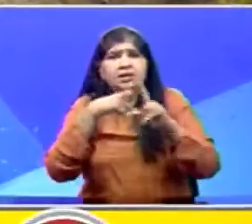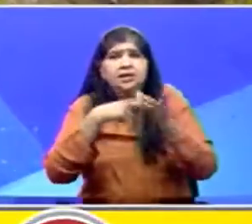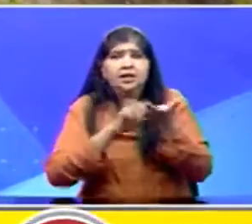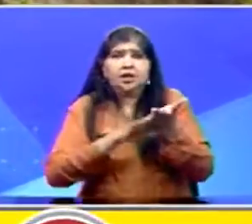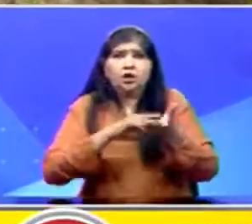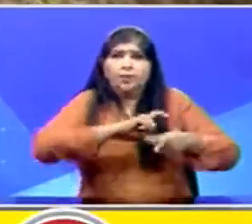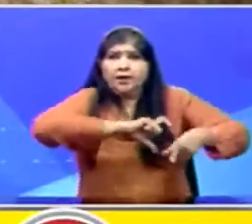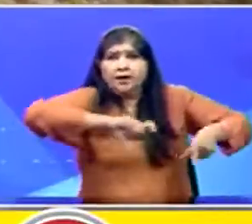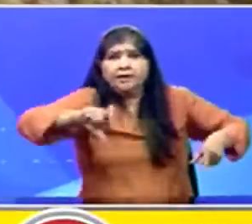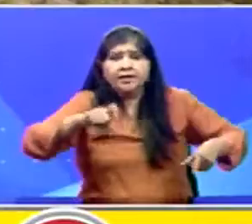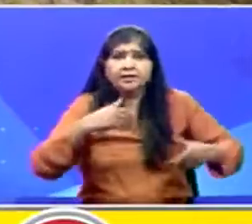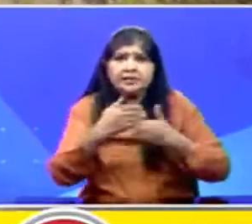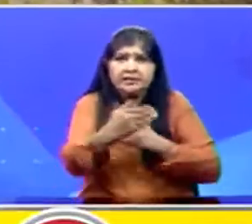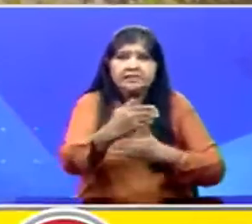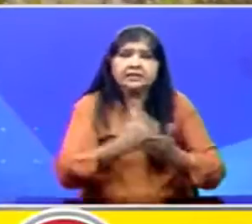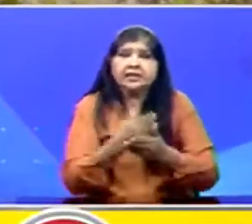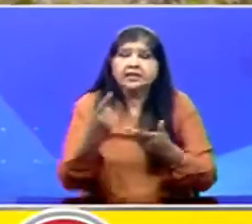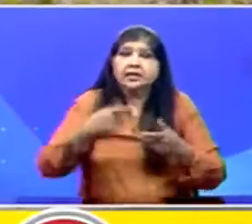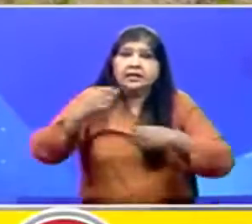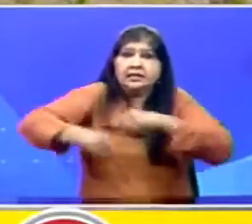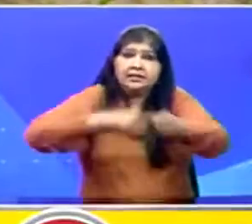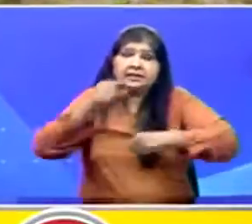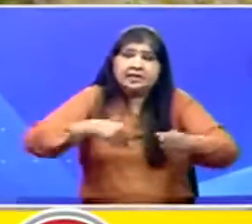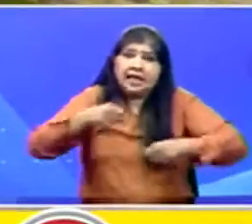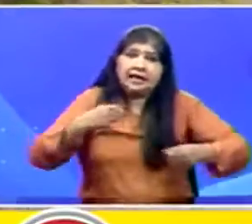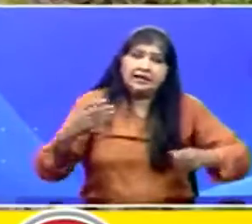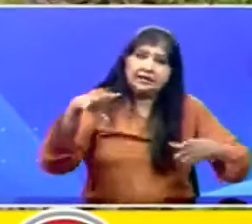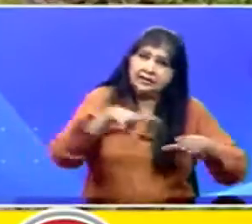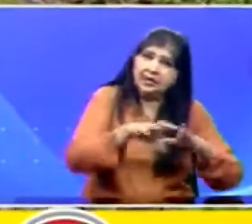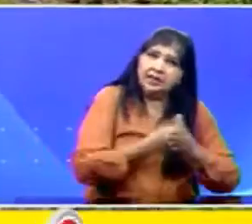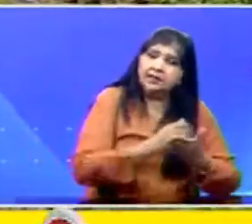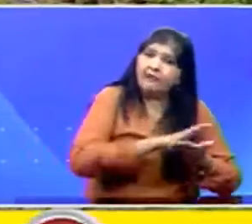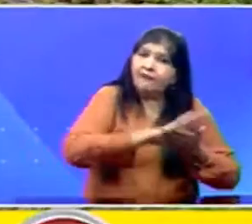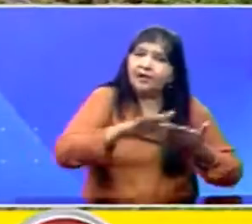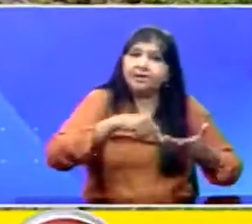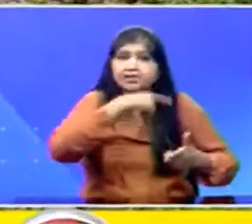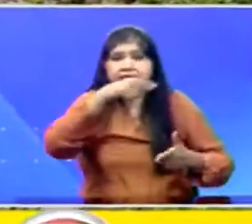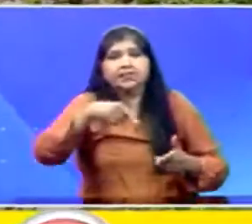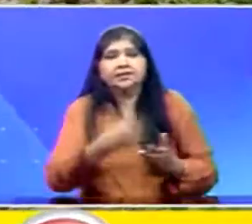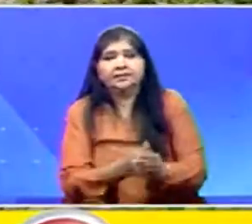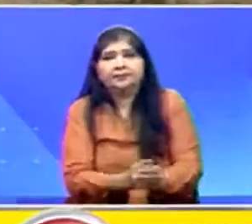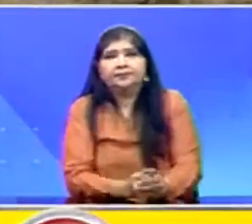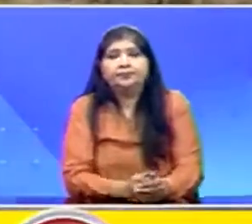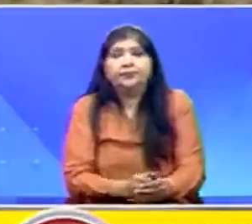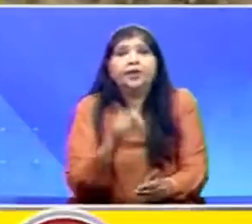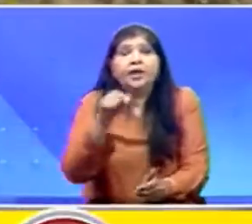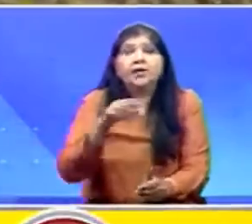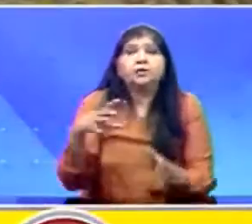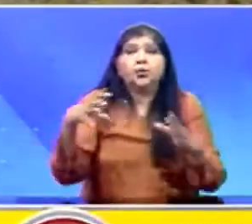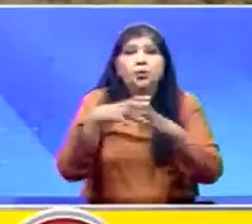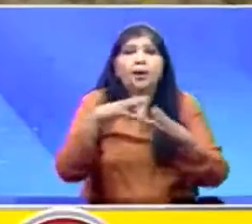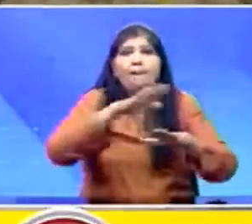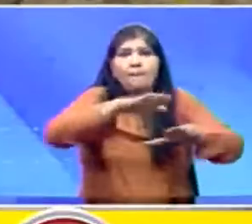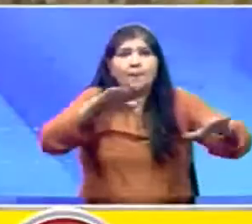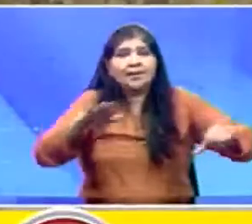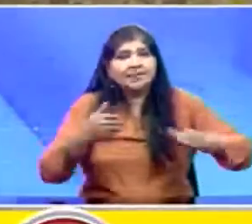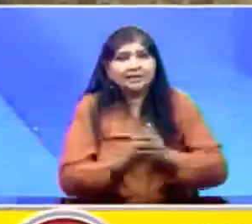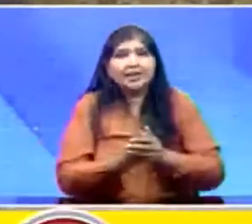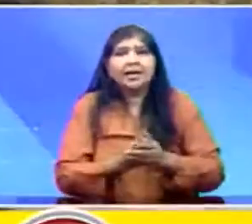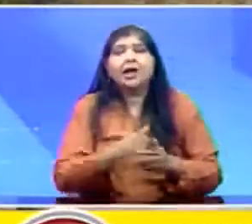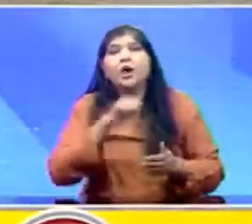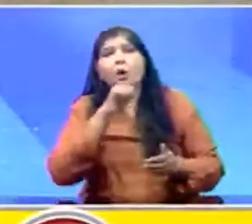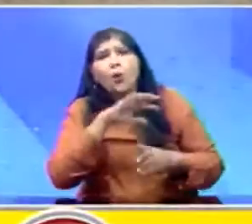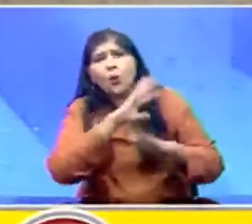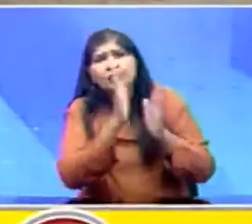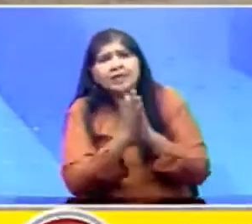ये लोग साइकल चलाते हुए ही पूरी करेंगे इस समूँ में बच्चे भी और